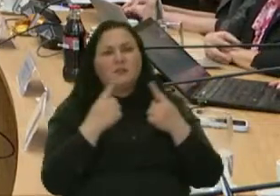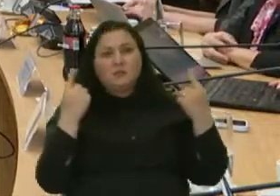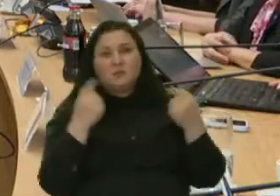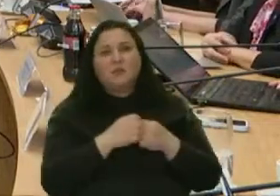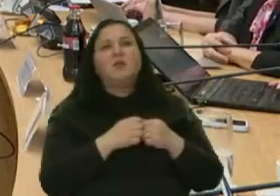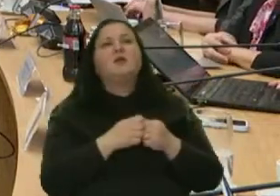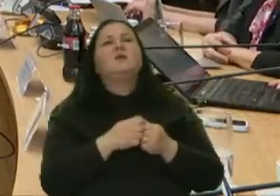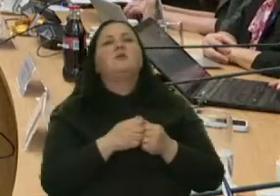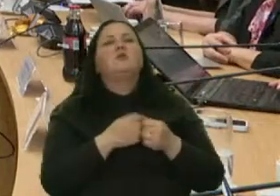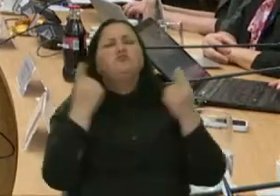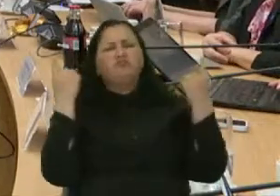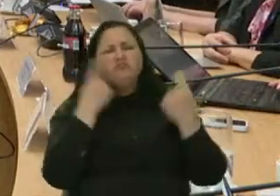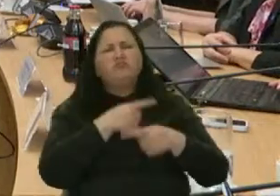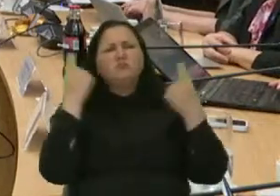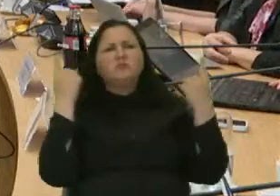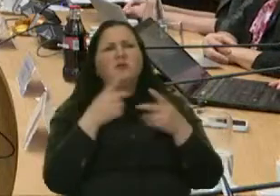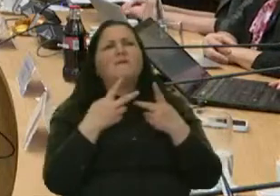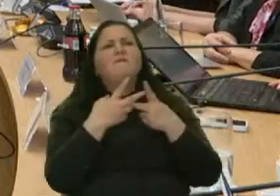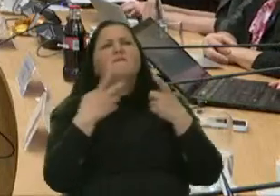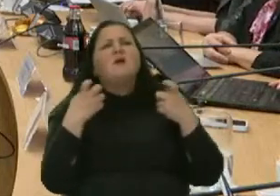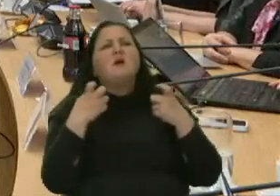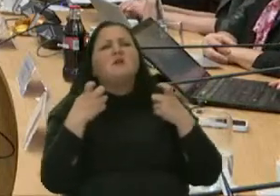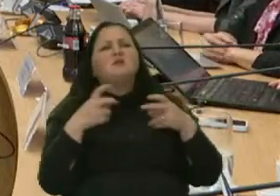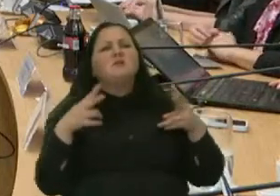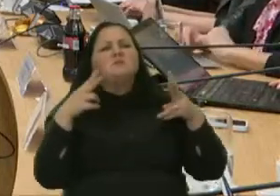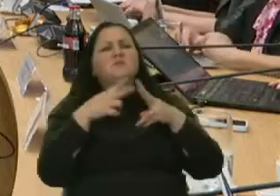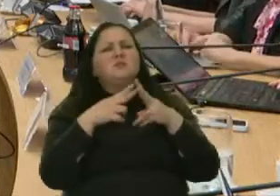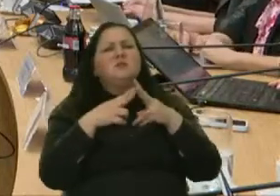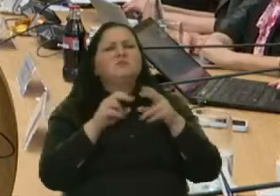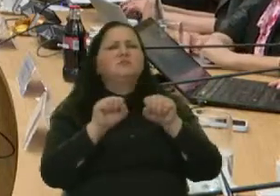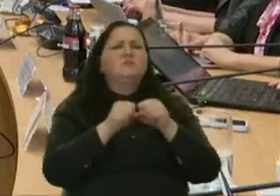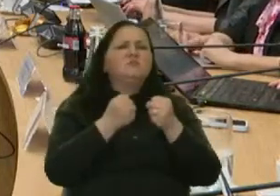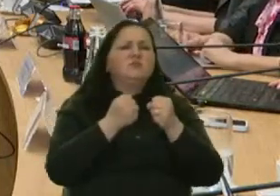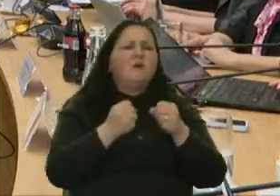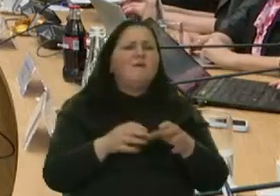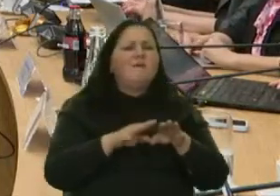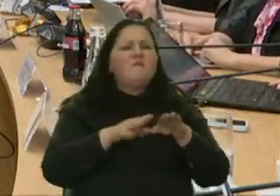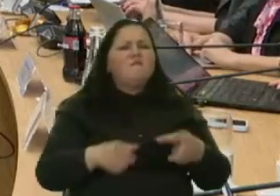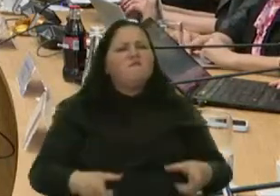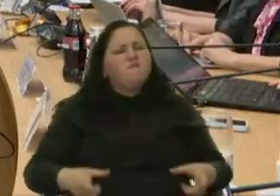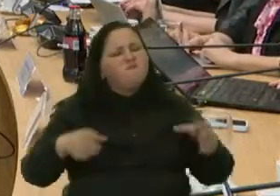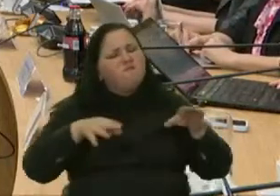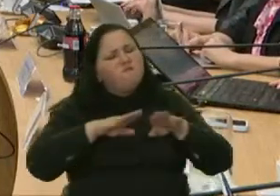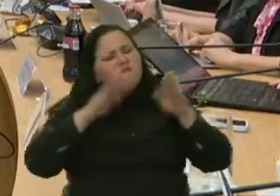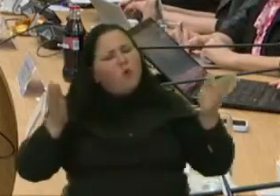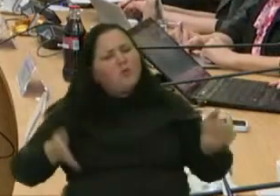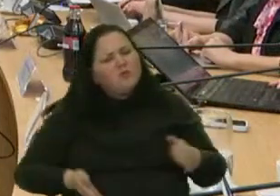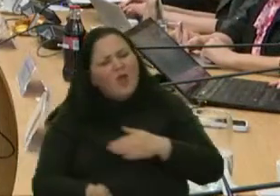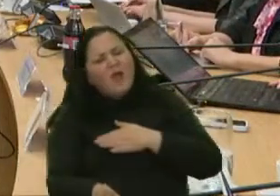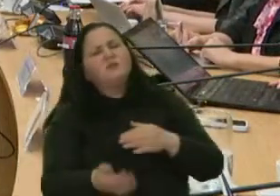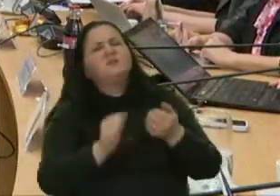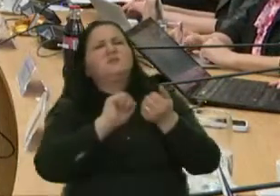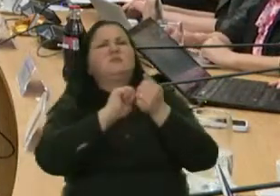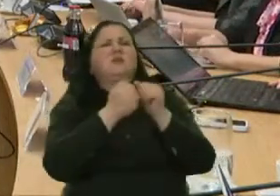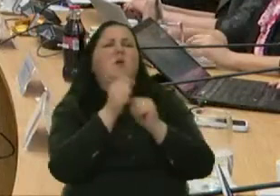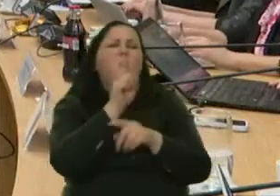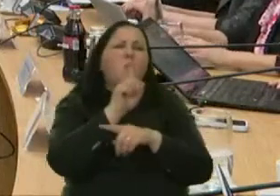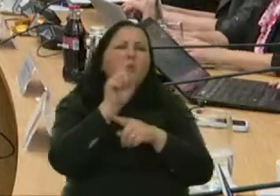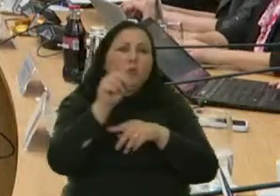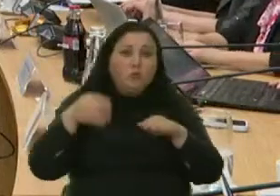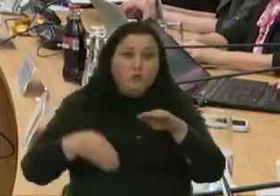stop pe an fără să întâmpin obstacole cum ar fi fundații de clădiri sau anumite lucruri